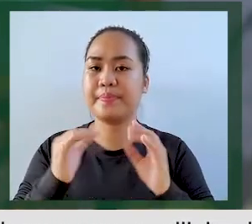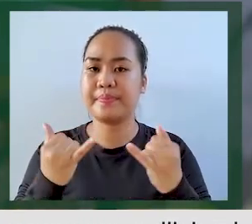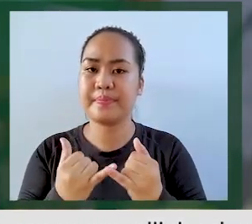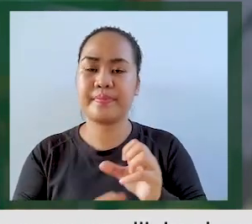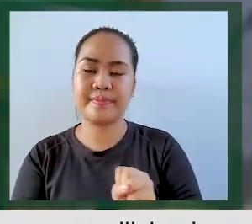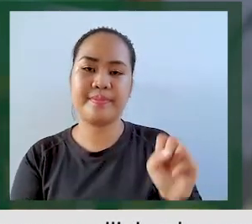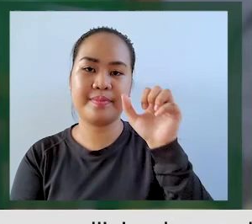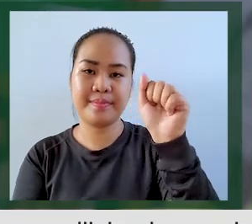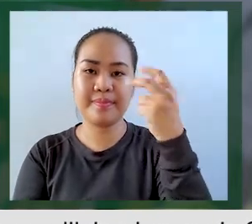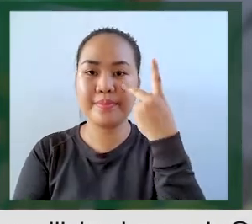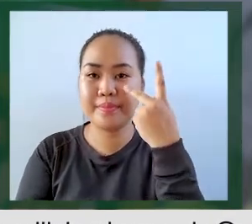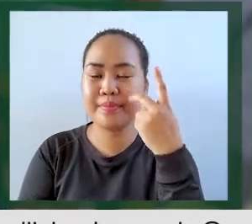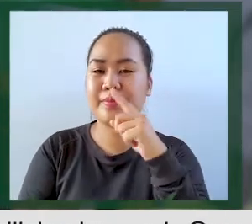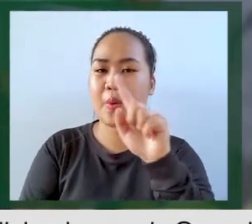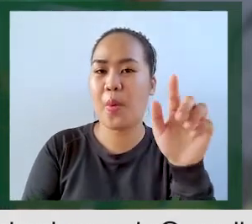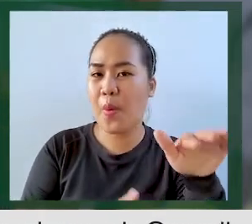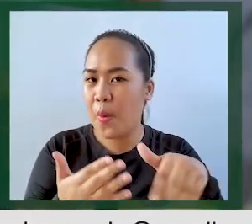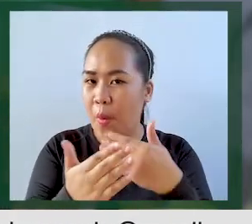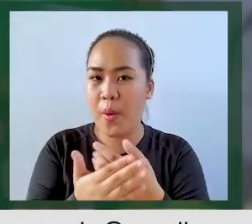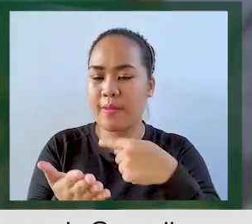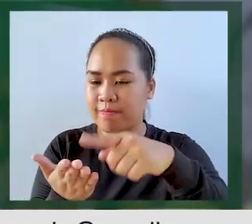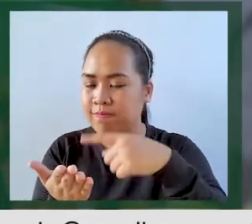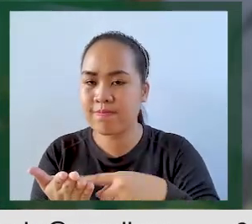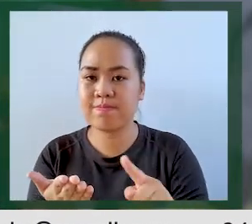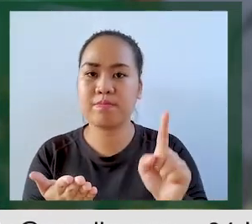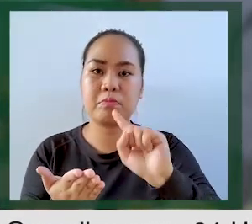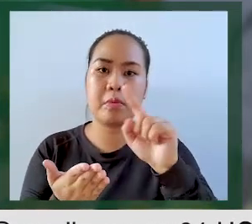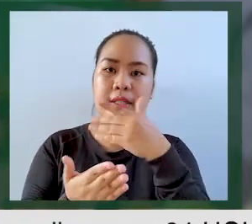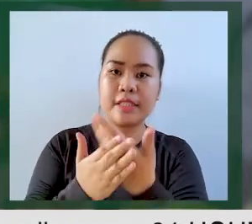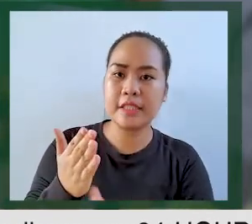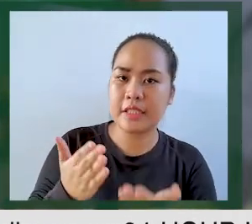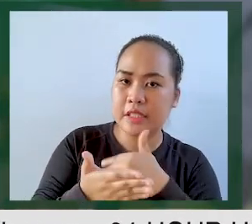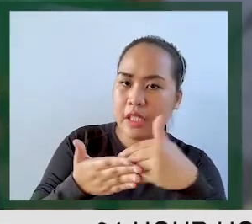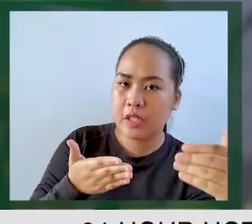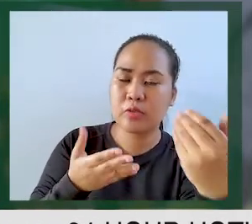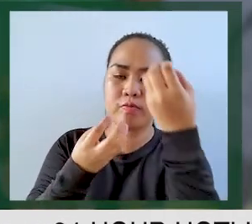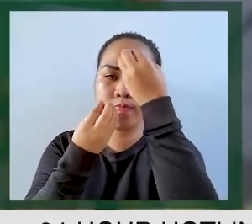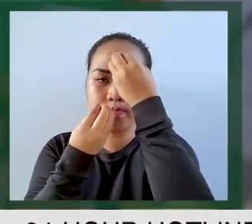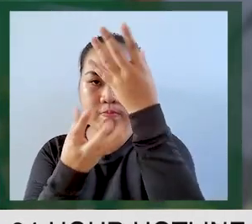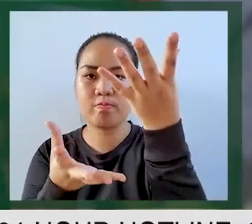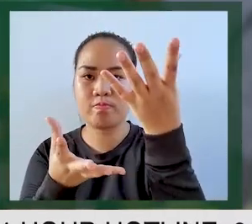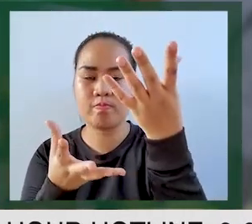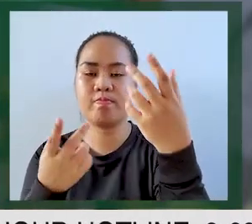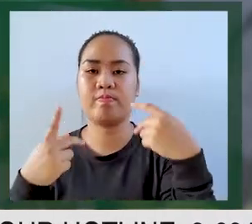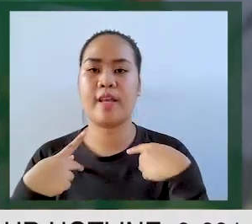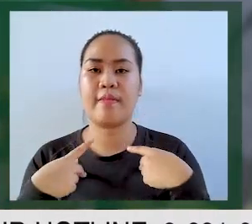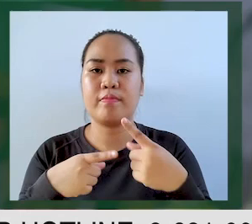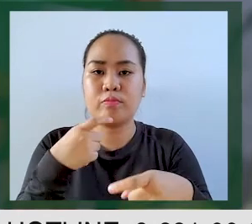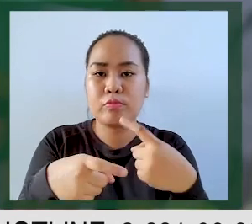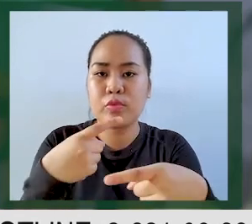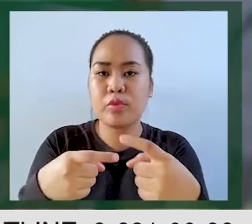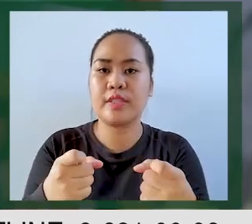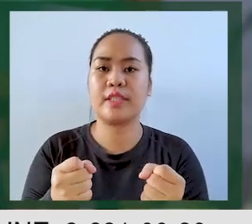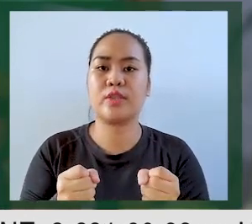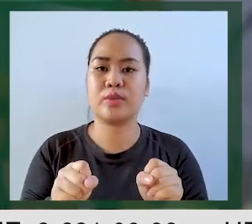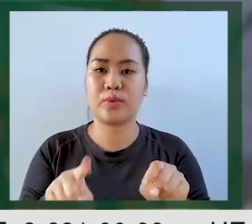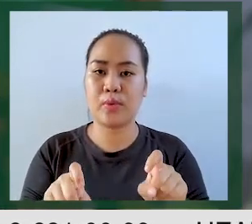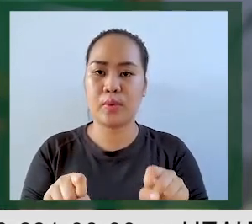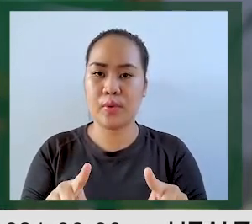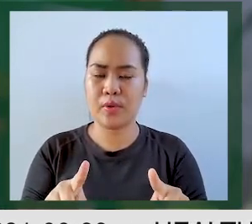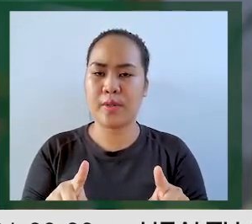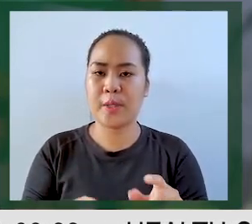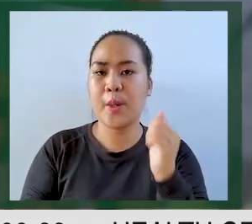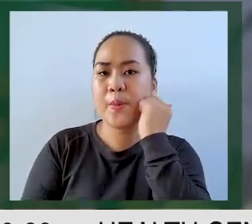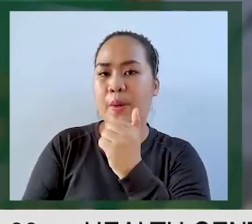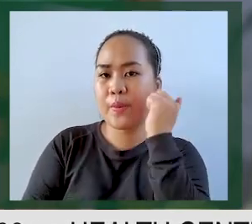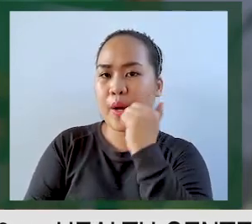ating mga updates, no, schedule ng rolling stores, yan, sinabi na namin yan, ang regular na yung